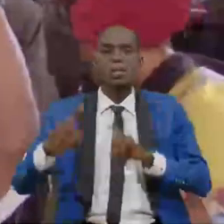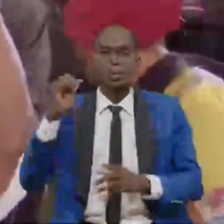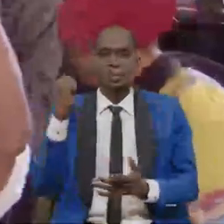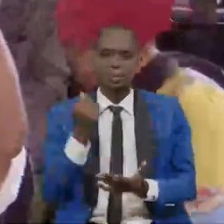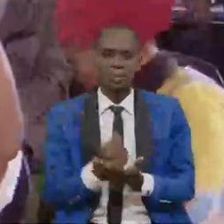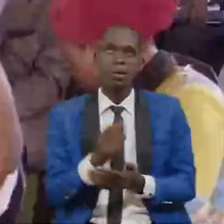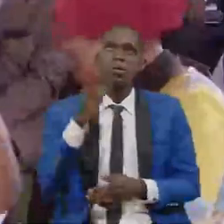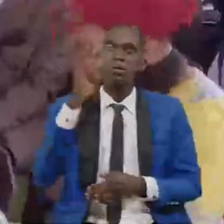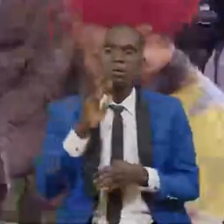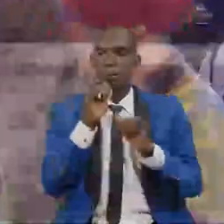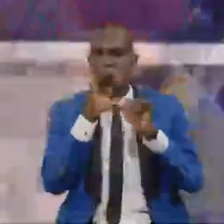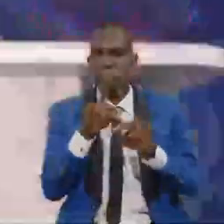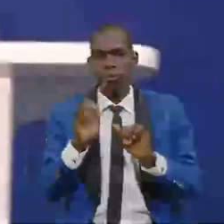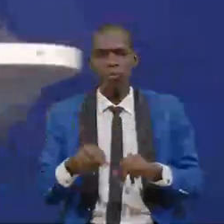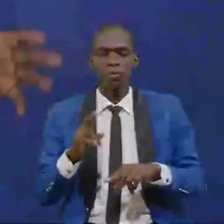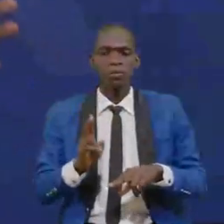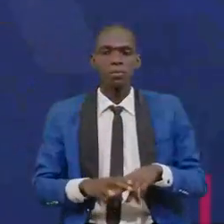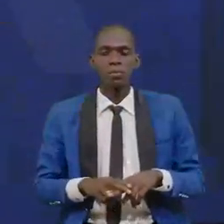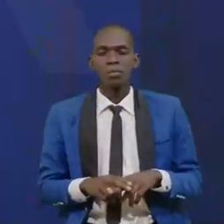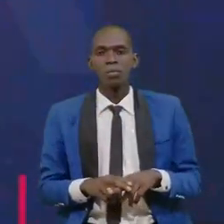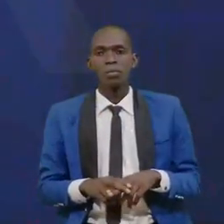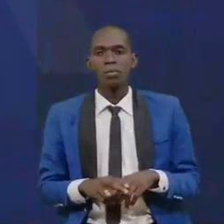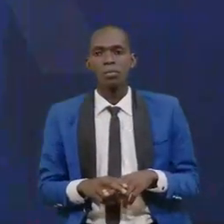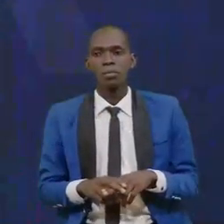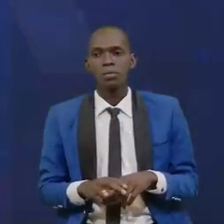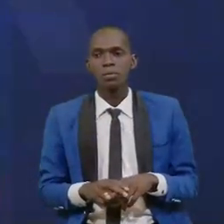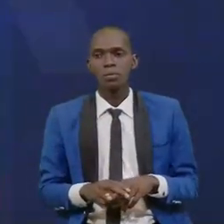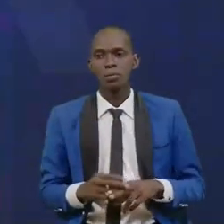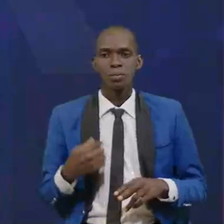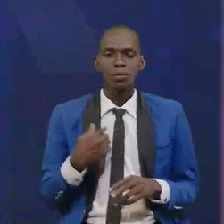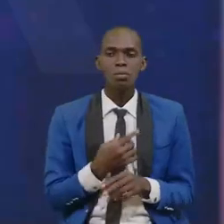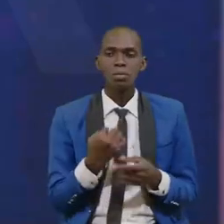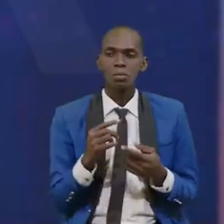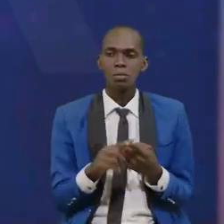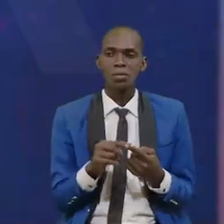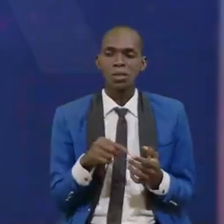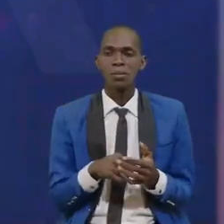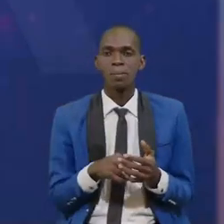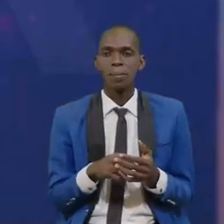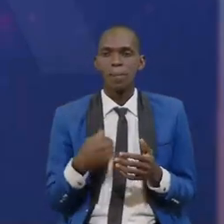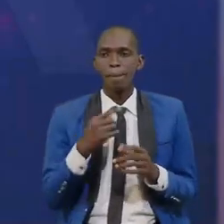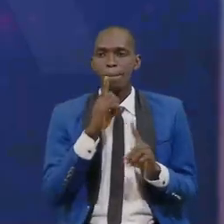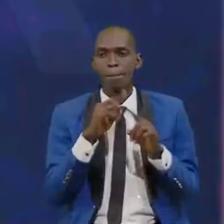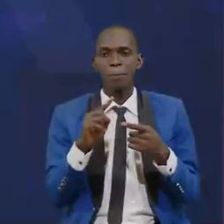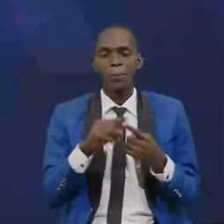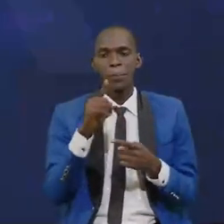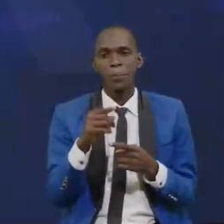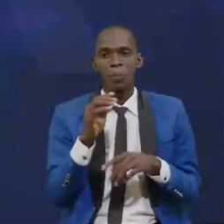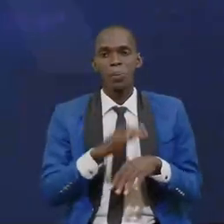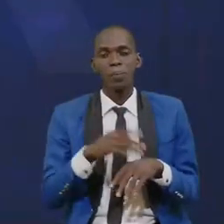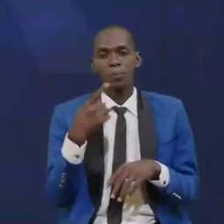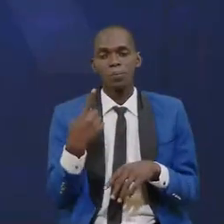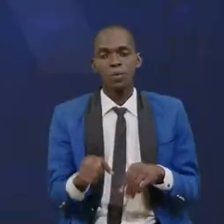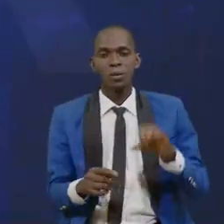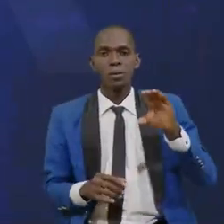Que Dieu vous bénisse. Vous pouvez vous asseoir. Nous venons à cette session. Je vous parle ce jour